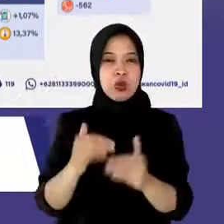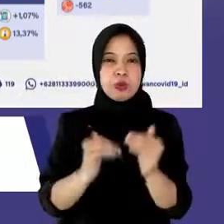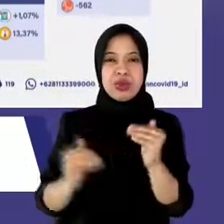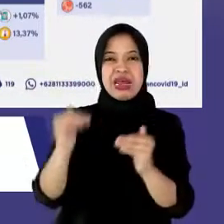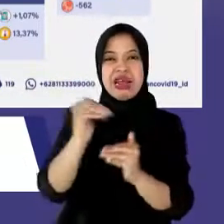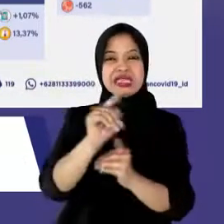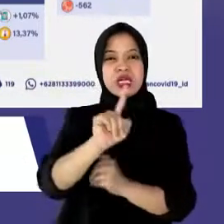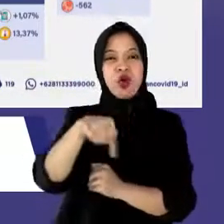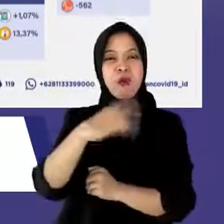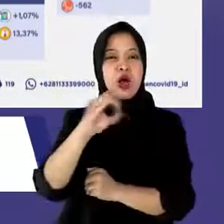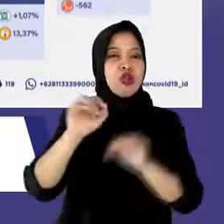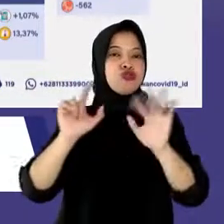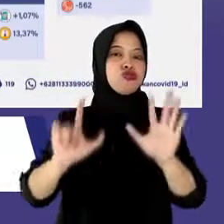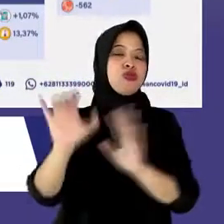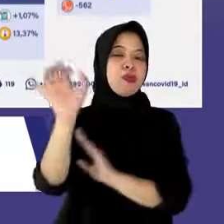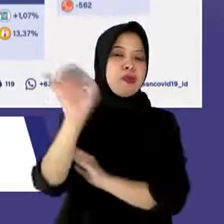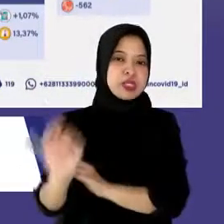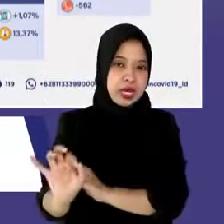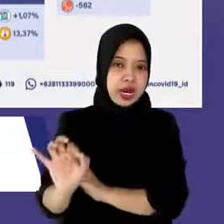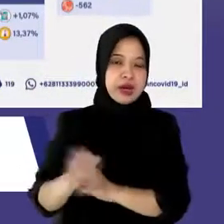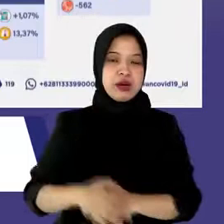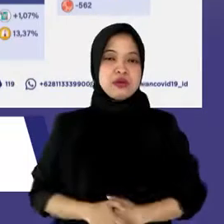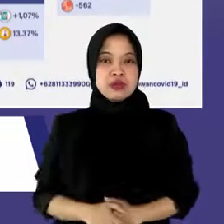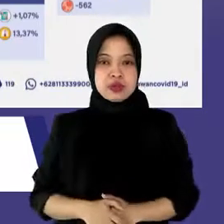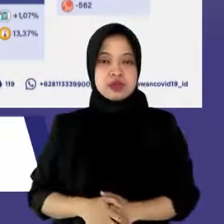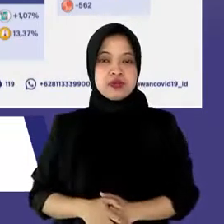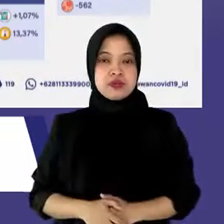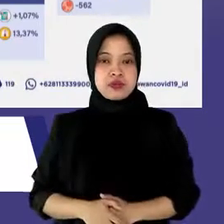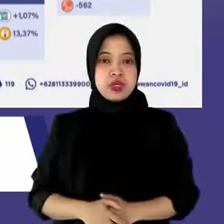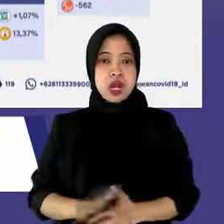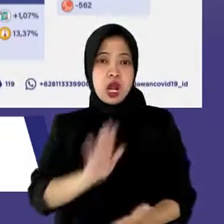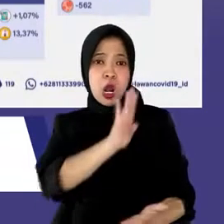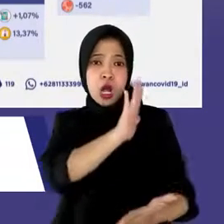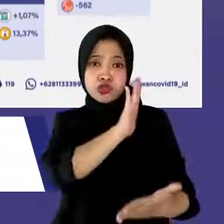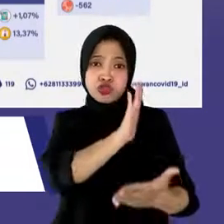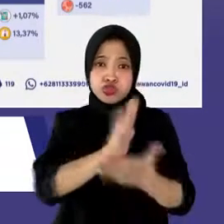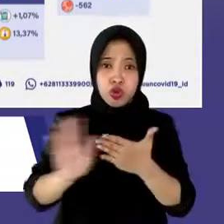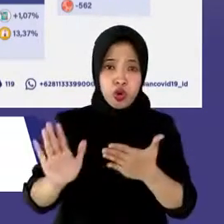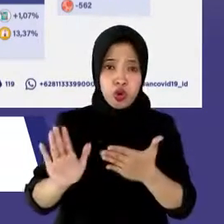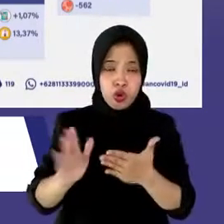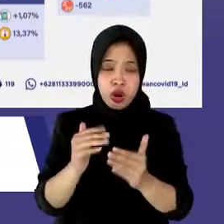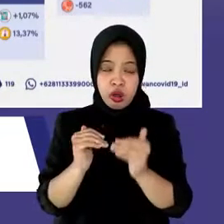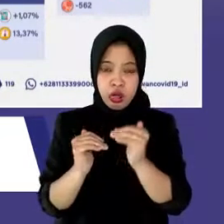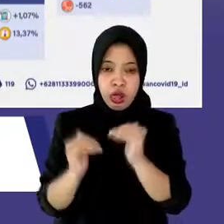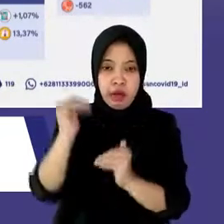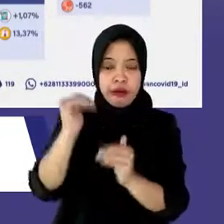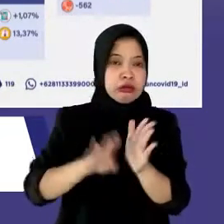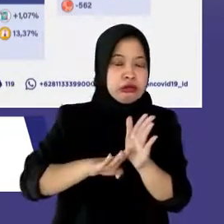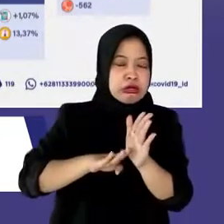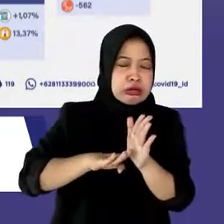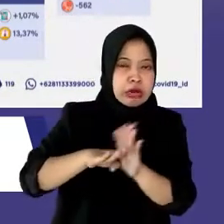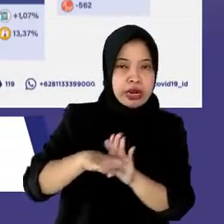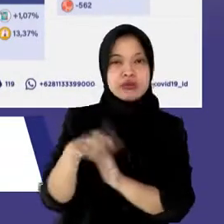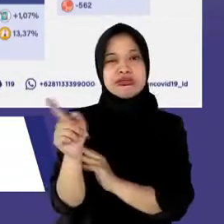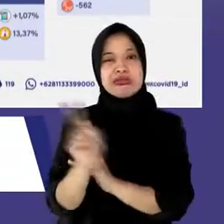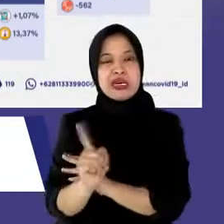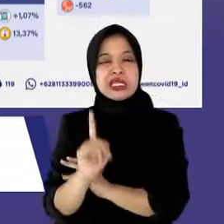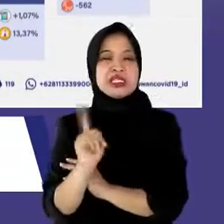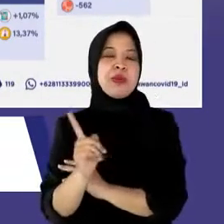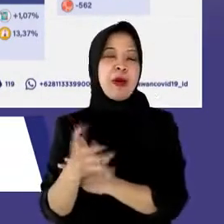1,07 persen eh salah satu penyebab tidak langsung kenaikan kasus pada suatu provinsi adalah